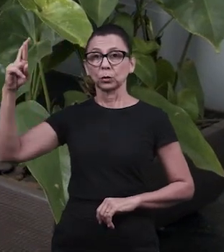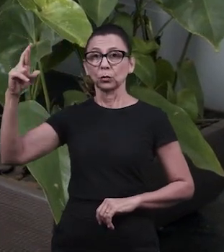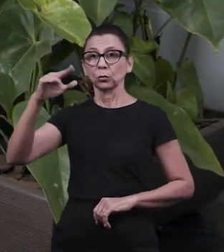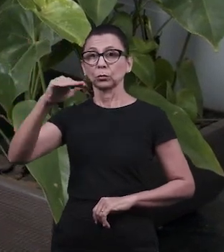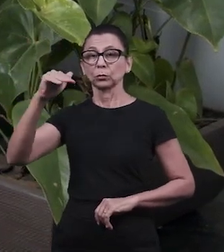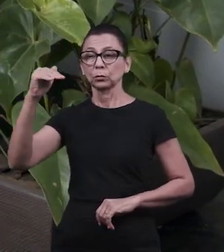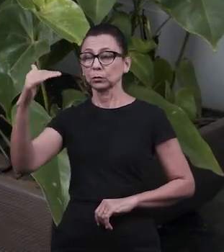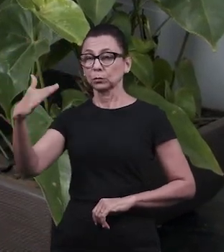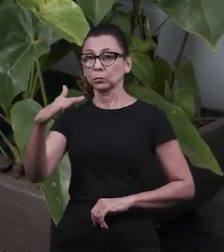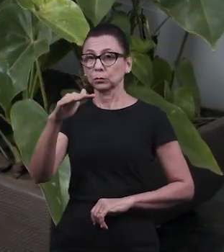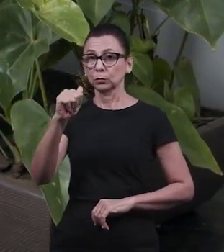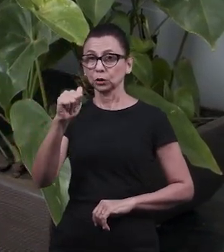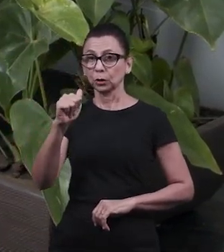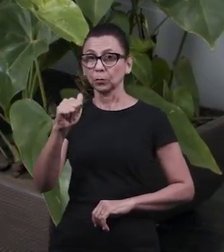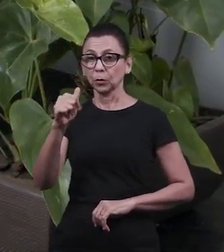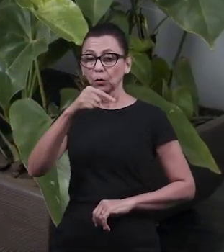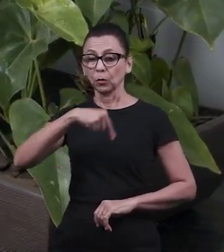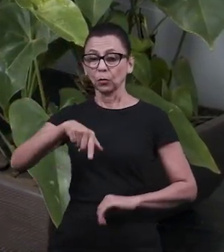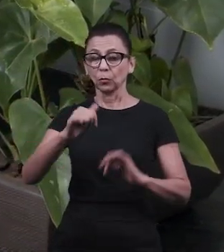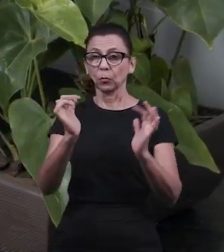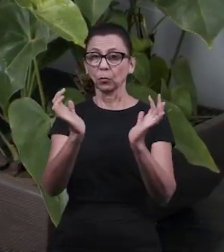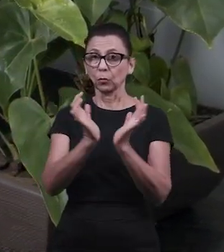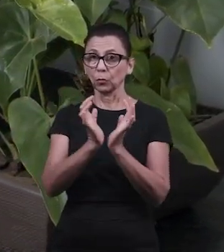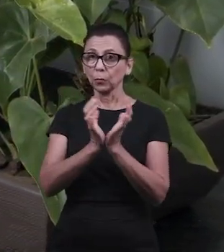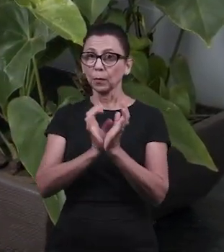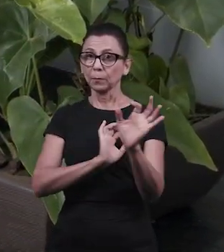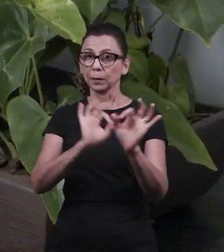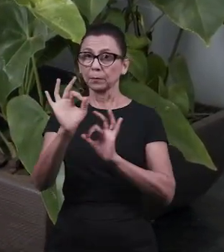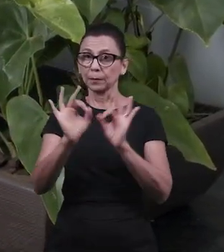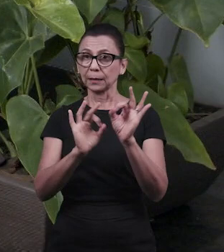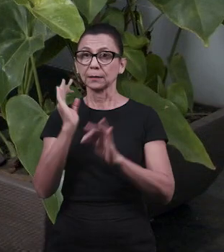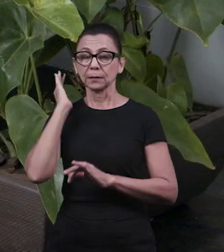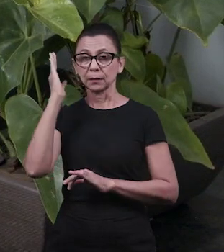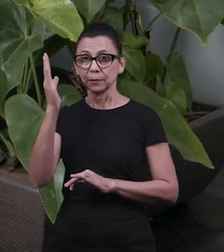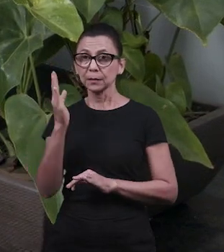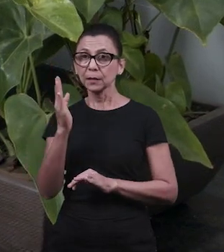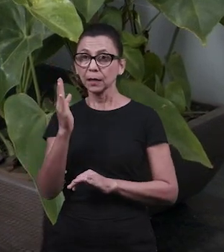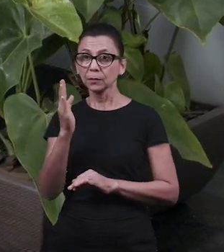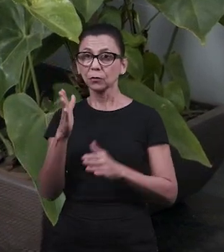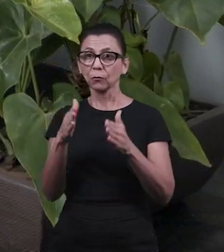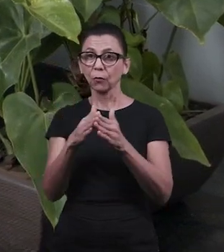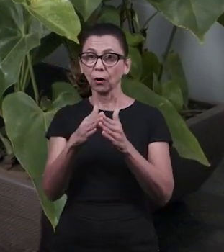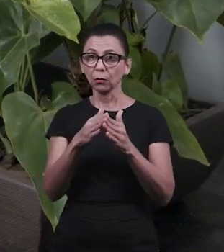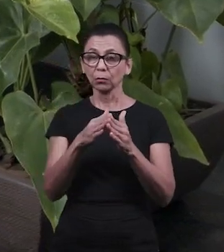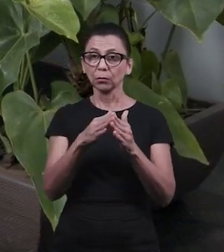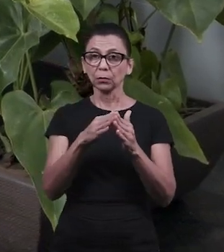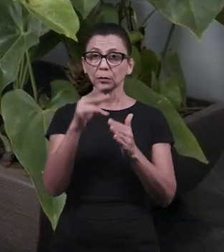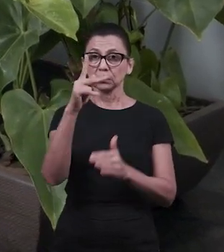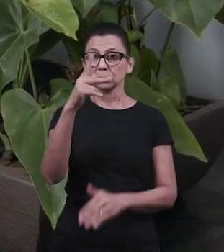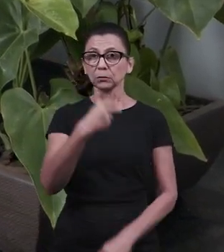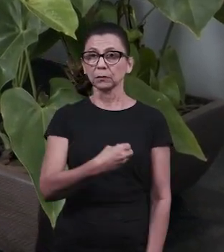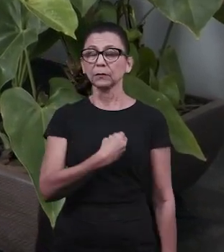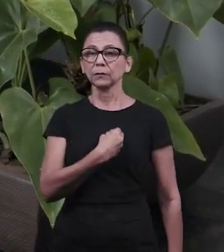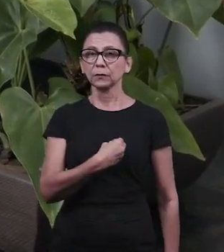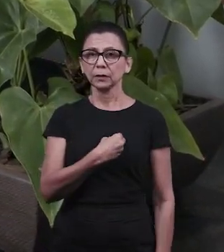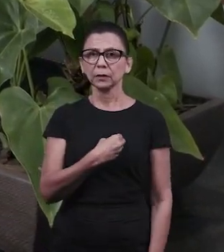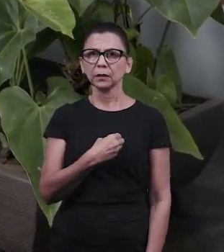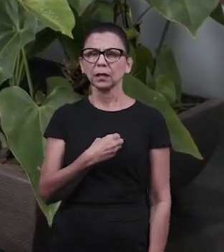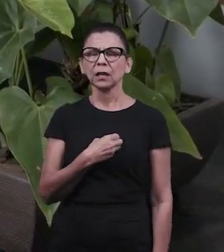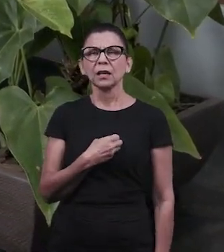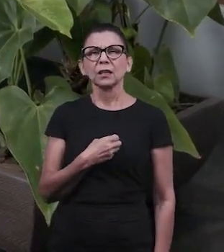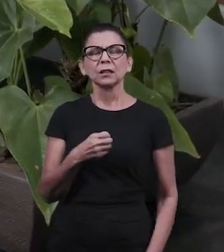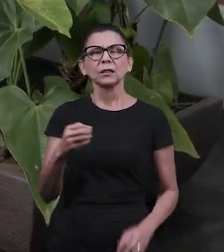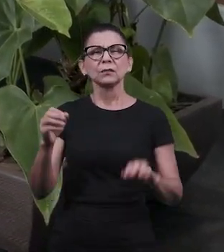нам нести это послание в ваше сердце. И это было не просто не ошибка, что